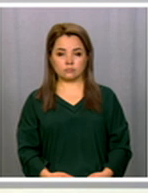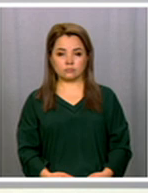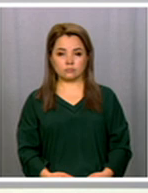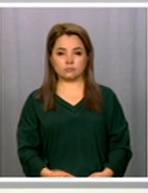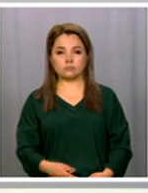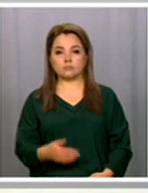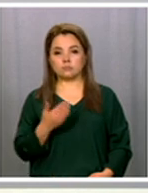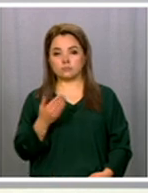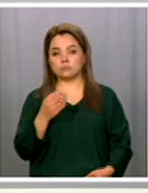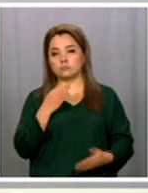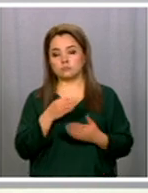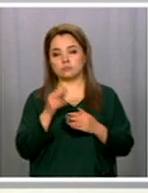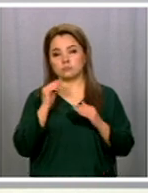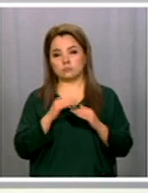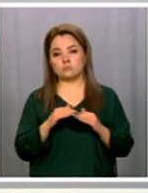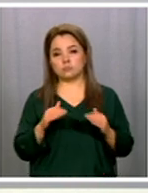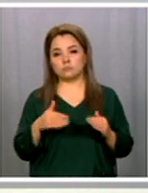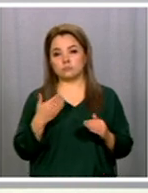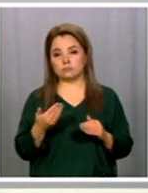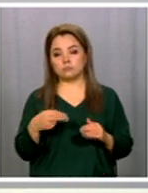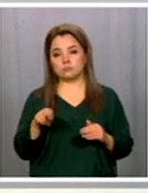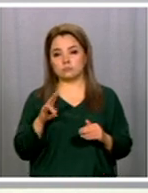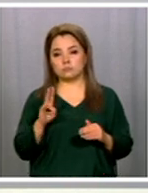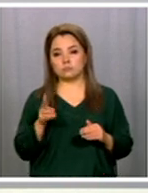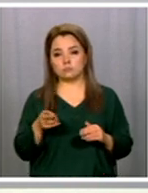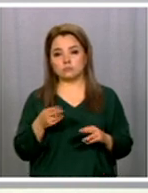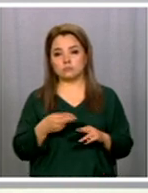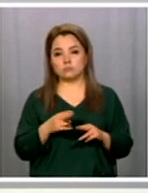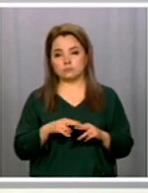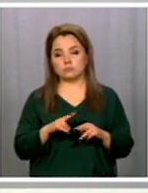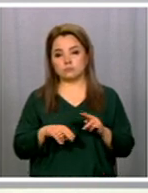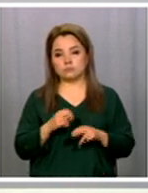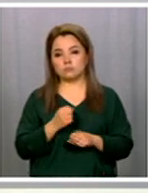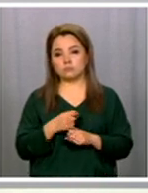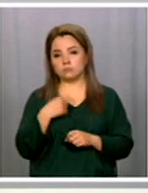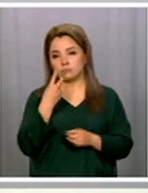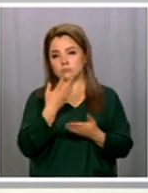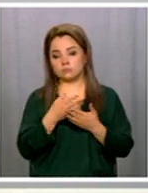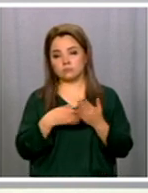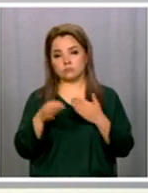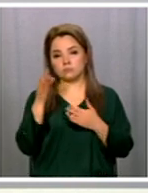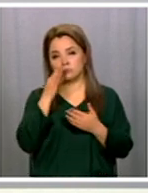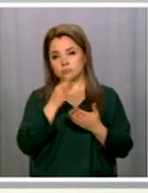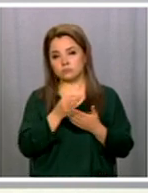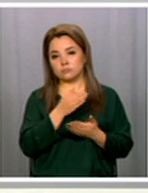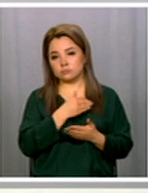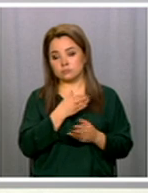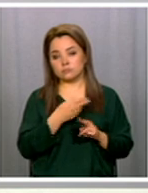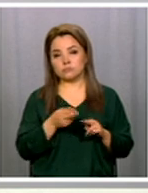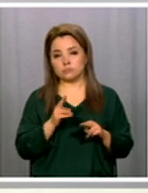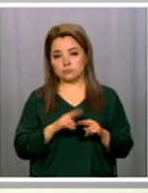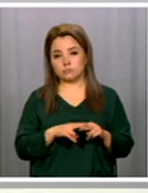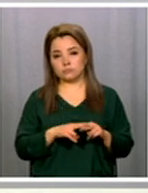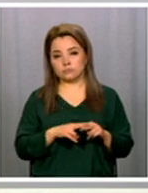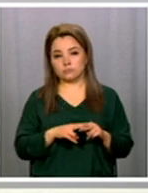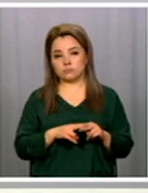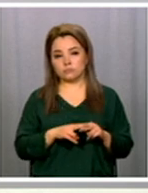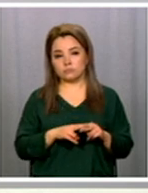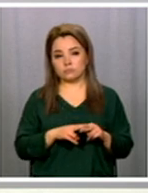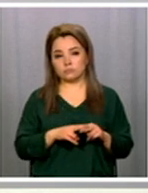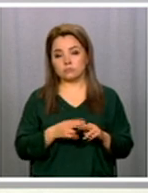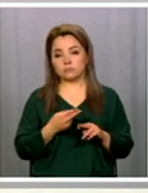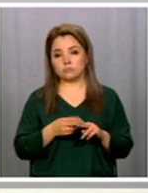Олай болса, оқушылар ДНК-ның құрылымдық үлгісін еске түсірейік. Сонымен,